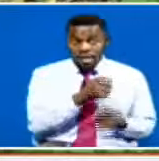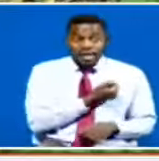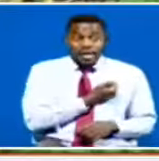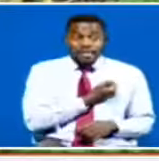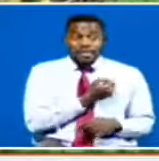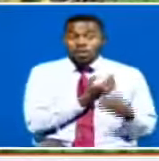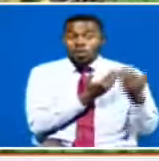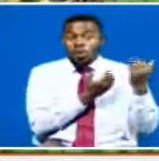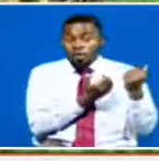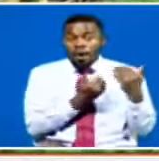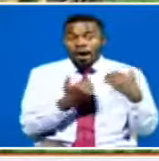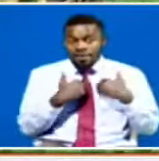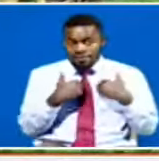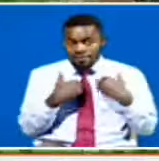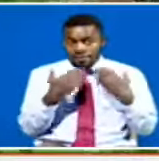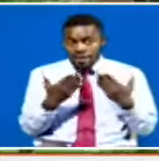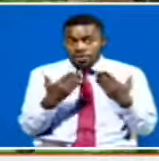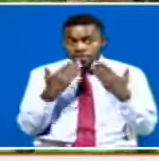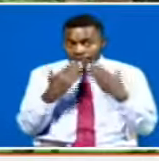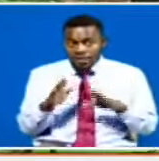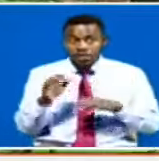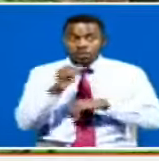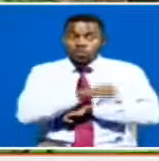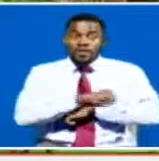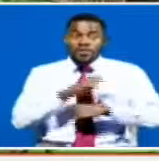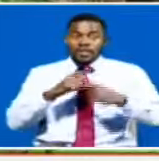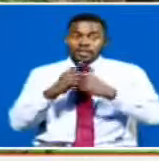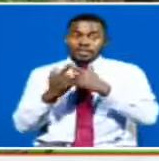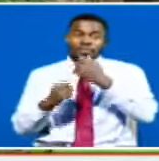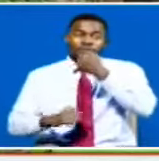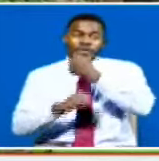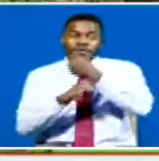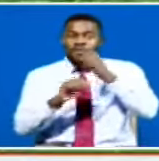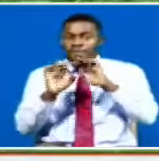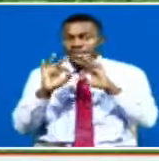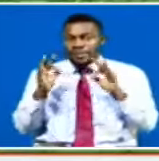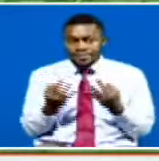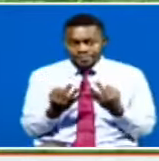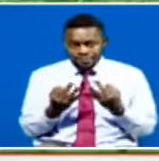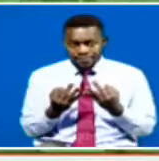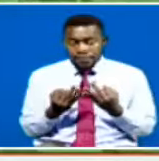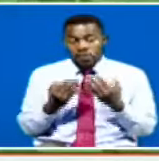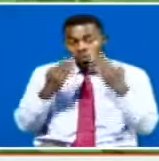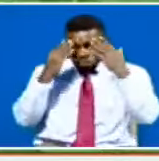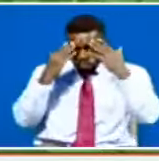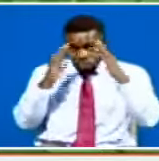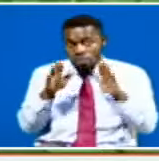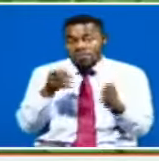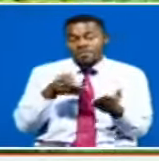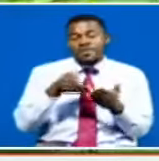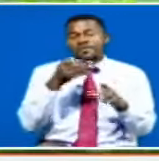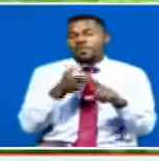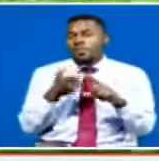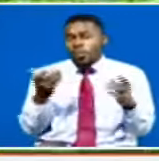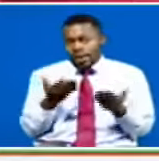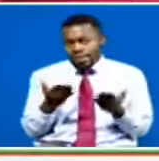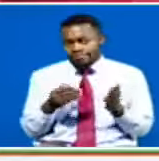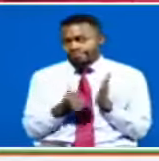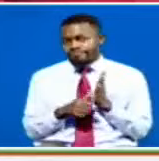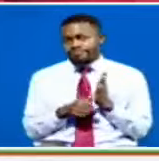kuinua familia yake kutoka kwenye uchochole inaonekana kudidimia, kwani ajui pa kupata karo kuendelea na masomo